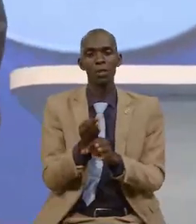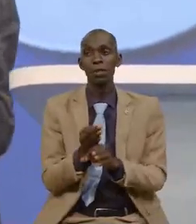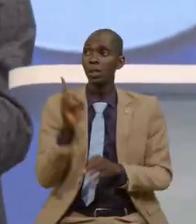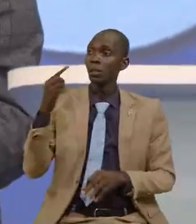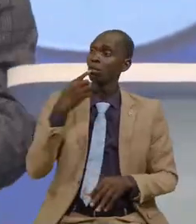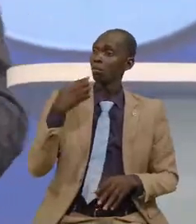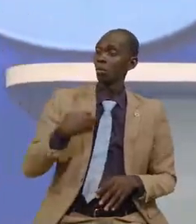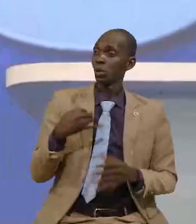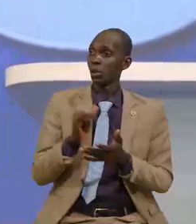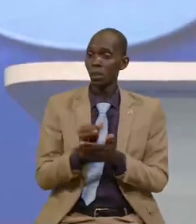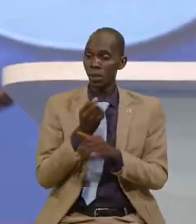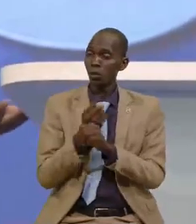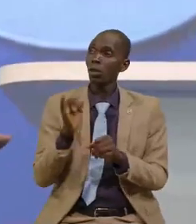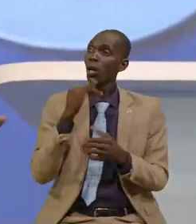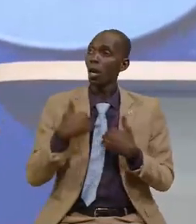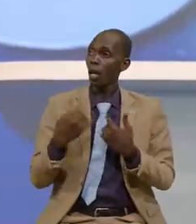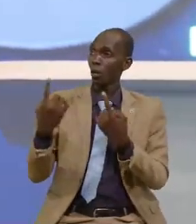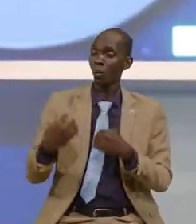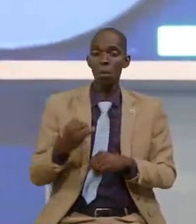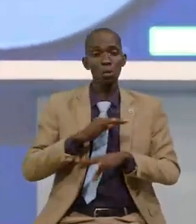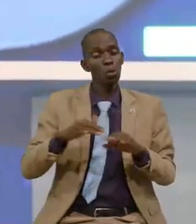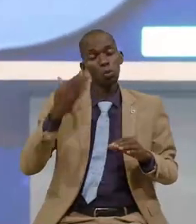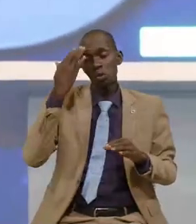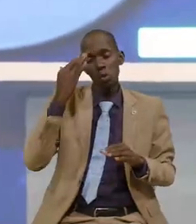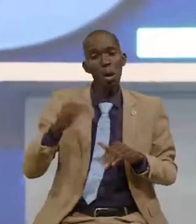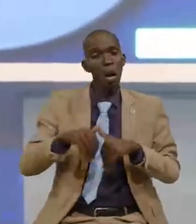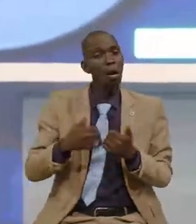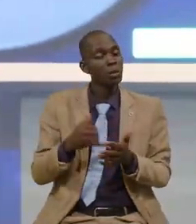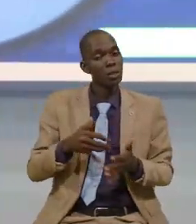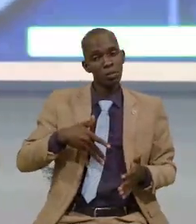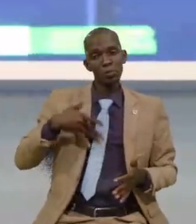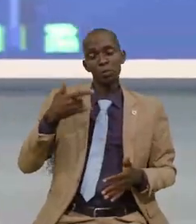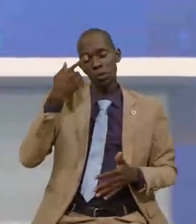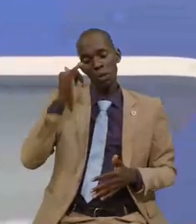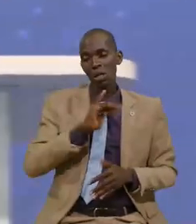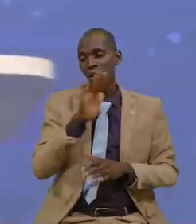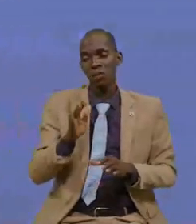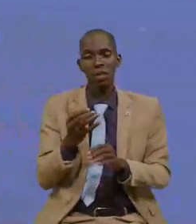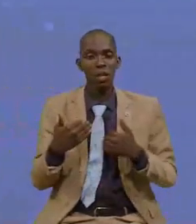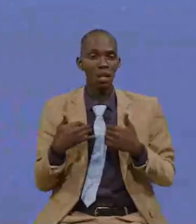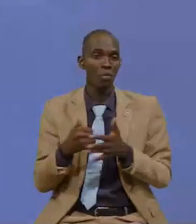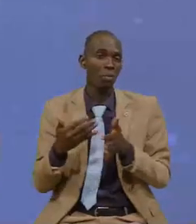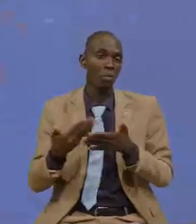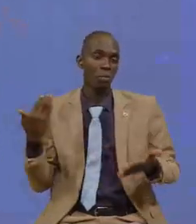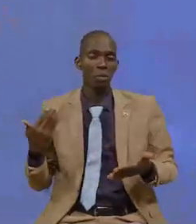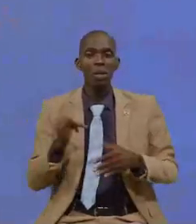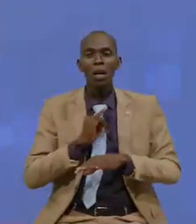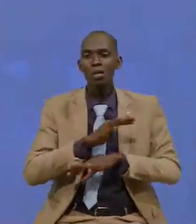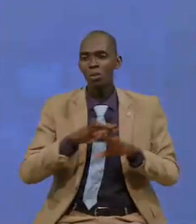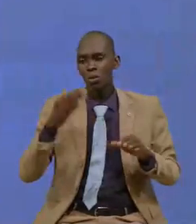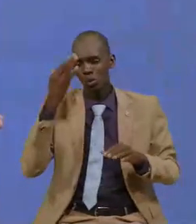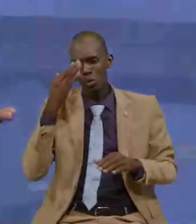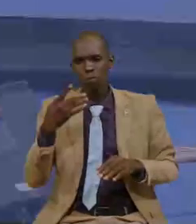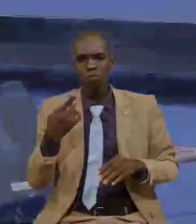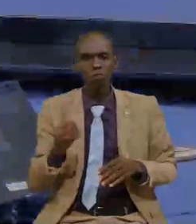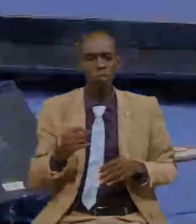salut est entré. Moi, je n'avais pas le salut au départ. Je ne sais pas comment on éprouve le salut. Moi, je ne